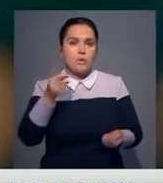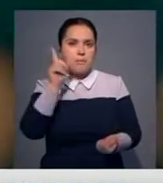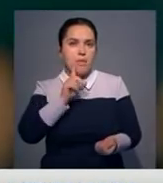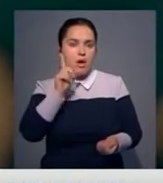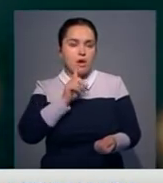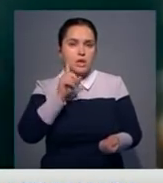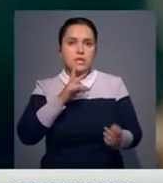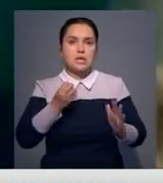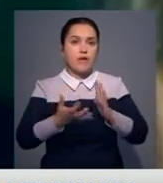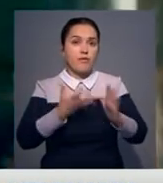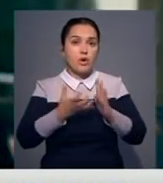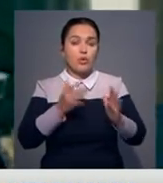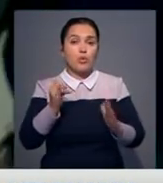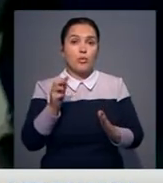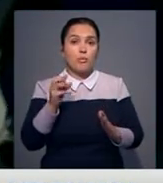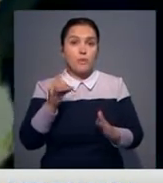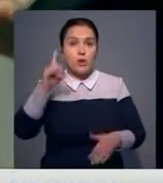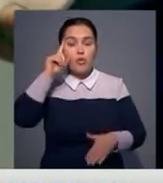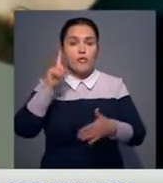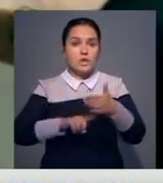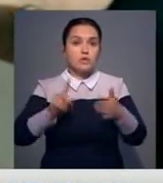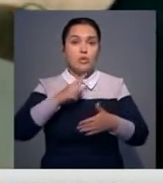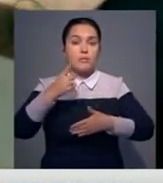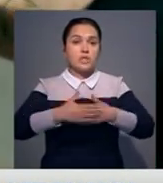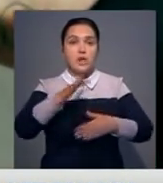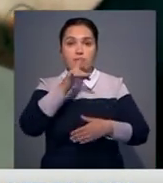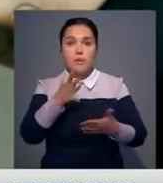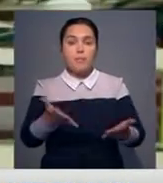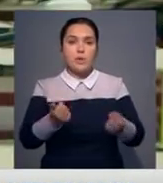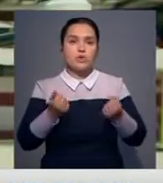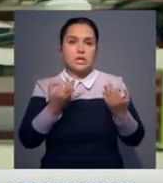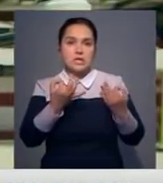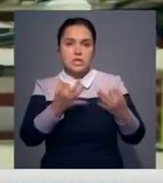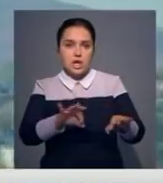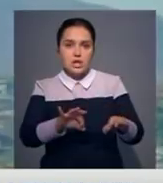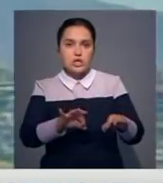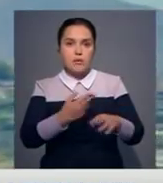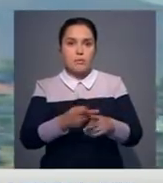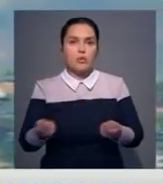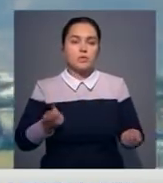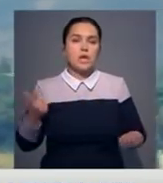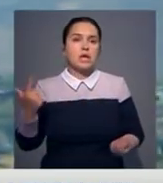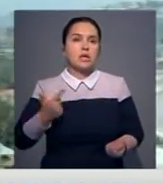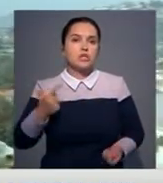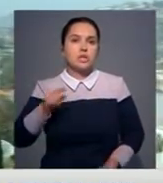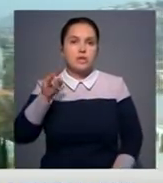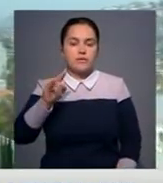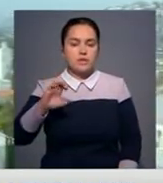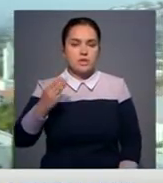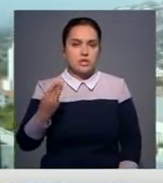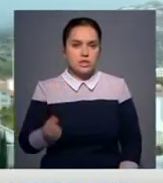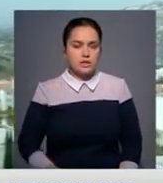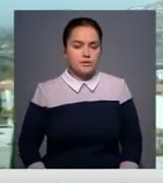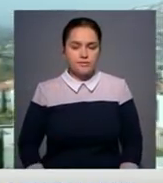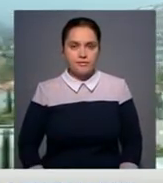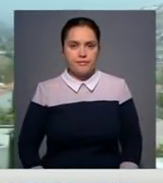от совершенства. Но в Uber уверены, что в ближайшее время получат лицензию от Федерального управления гражданской